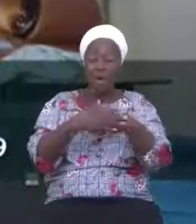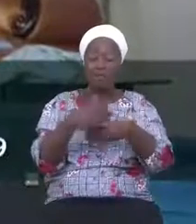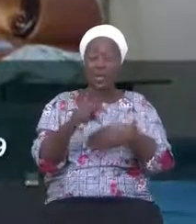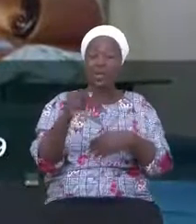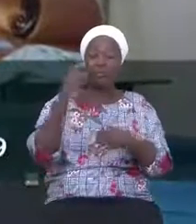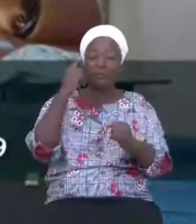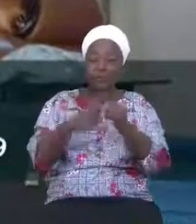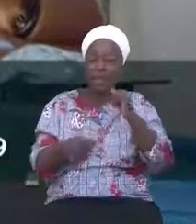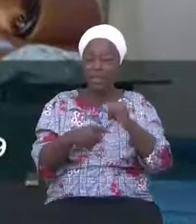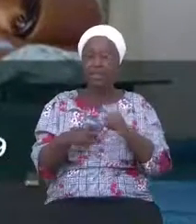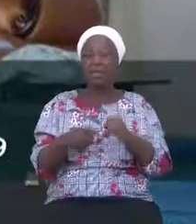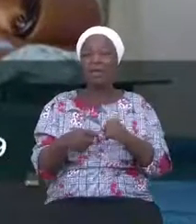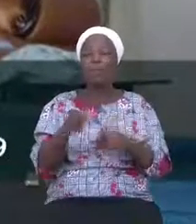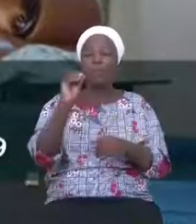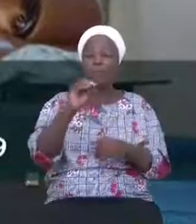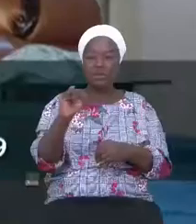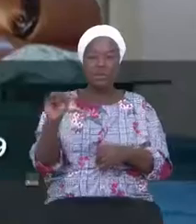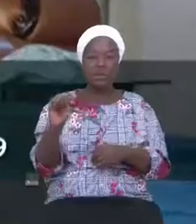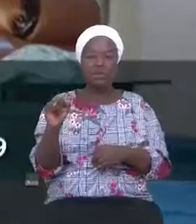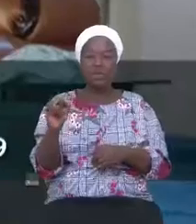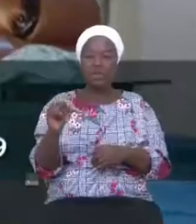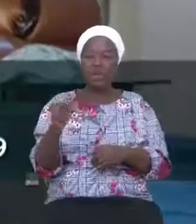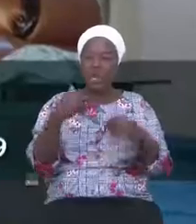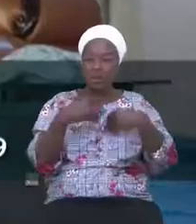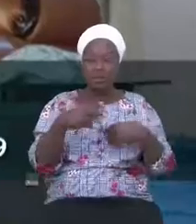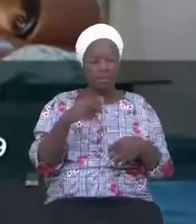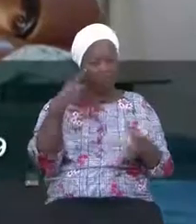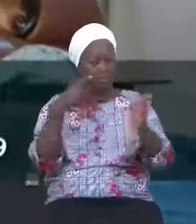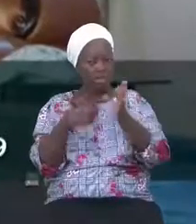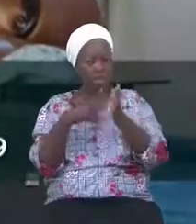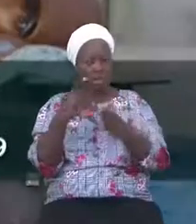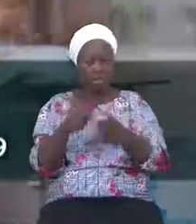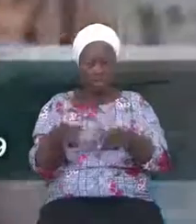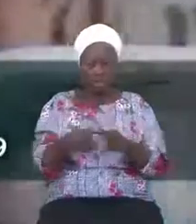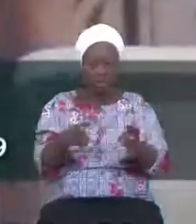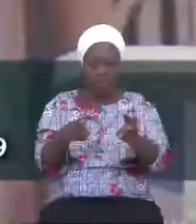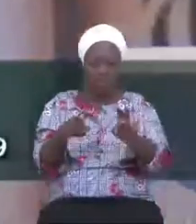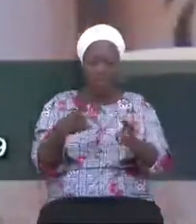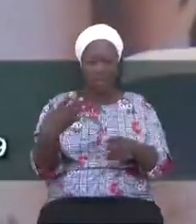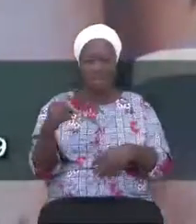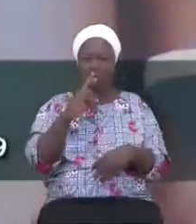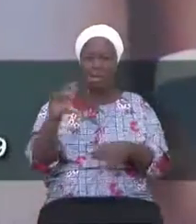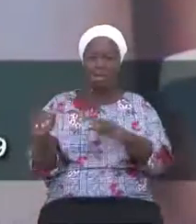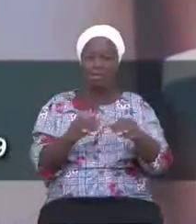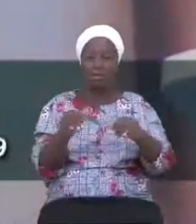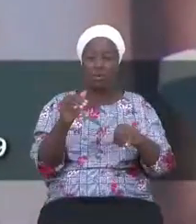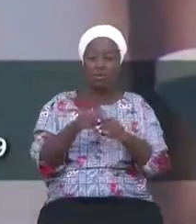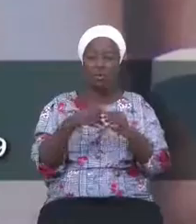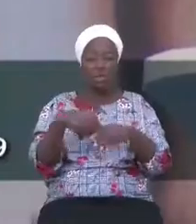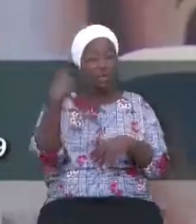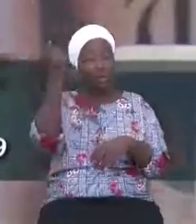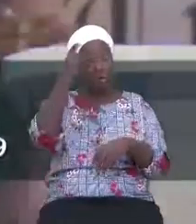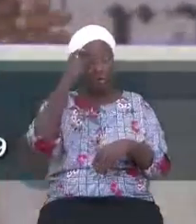le message final. Est-ce que vous remarquez les protocoles et la manière dont les choses sont faites dans le